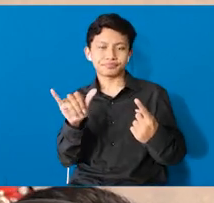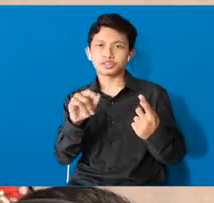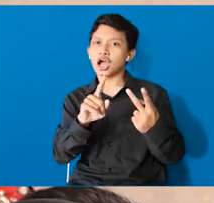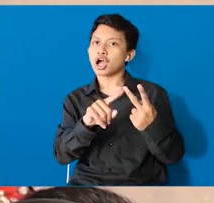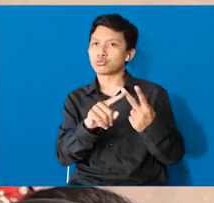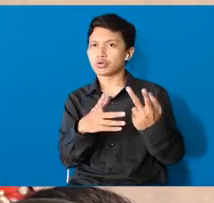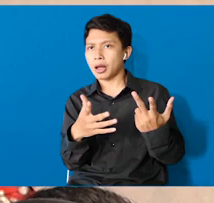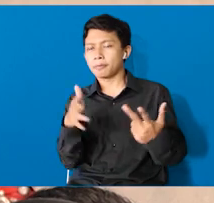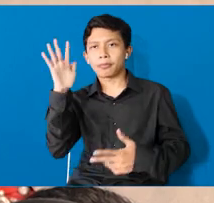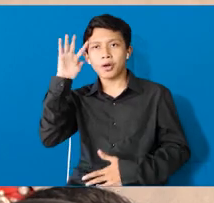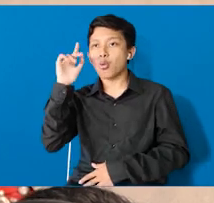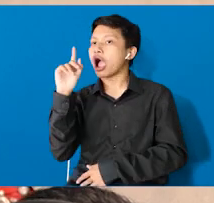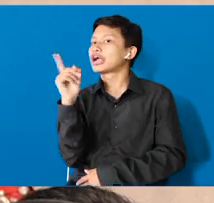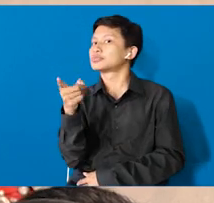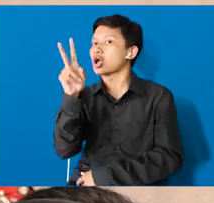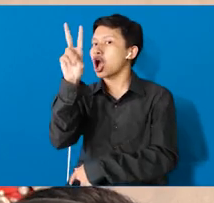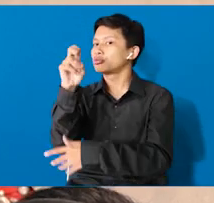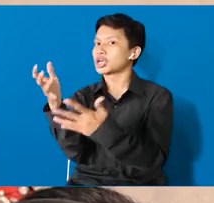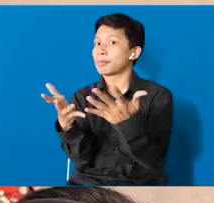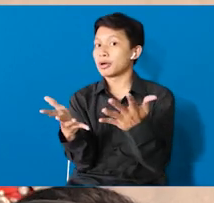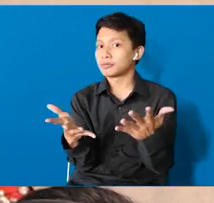banyak teman-teman kita yang